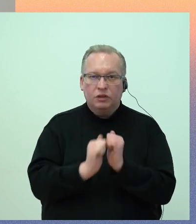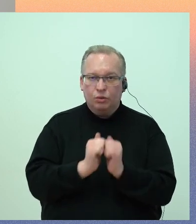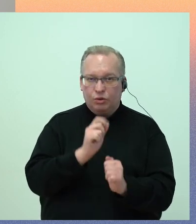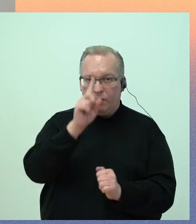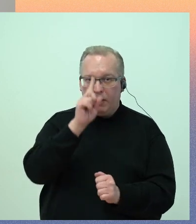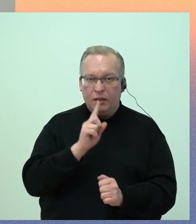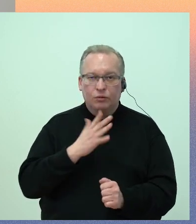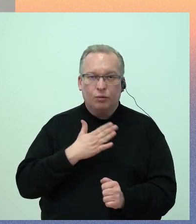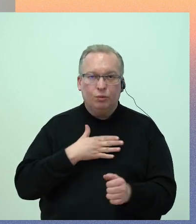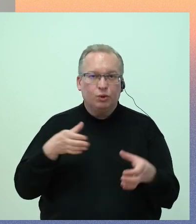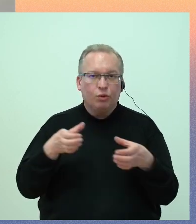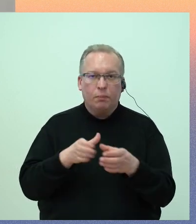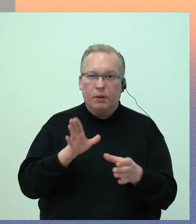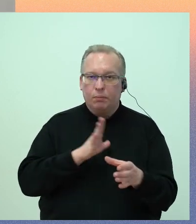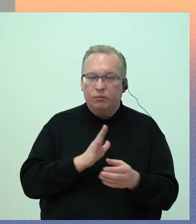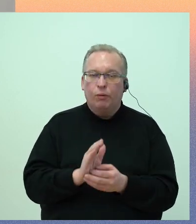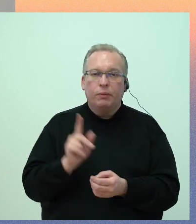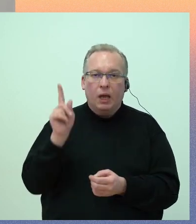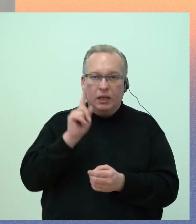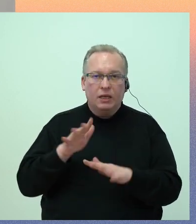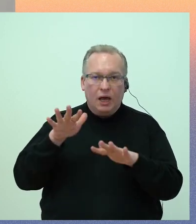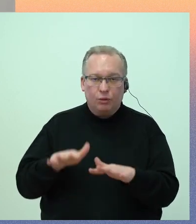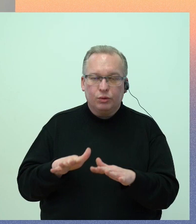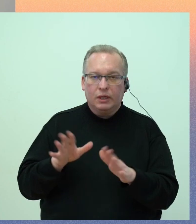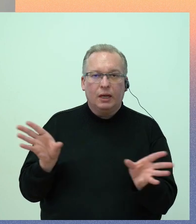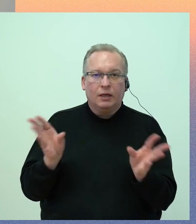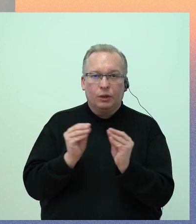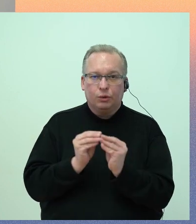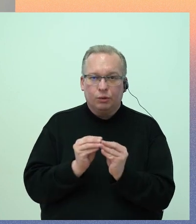mėnesį mūsų organizacija buvo Jeruzalėje kartu su